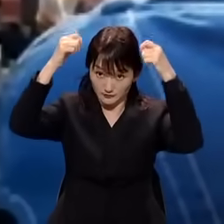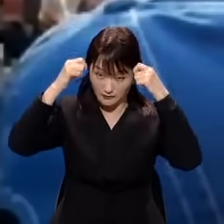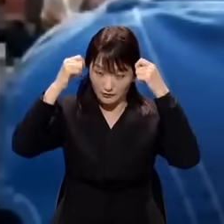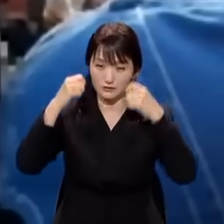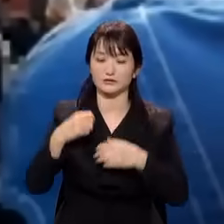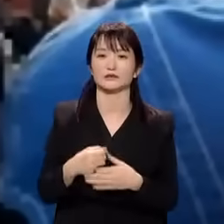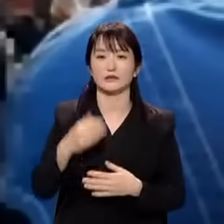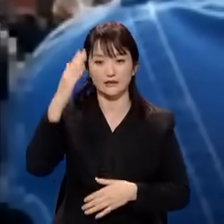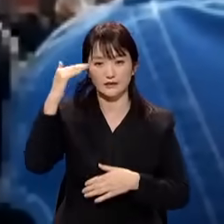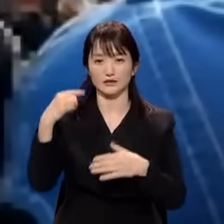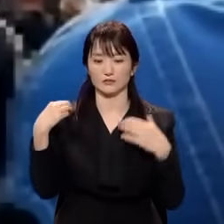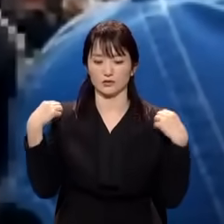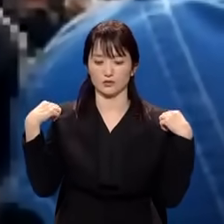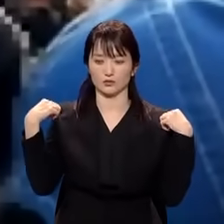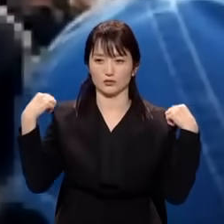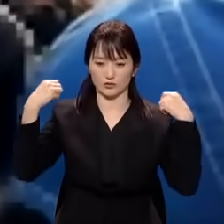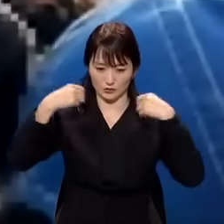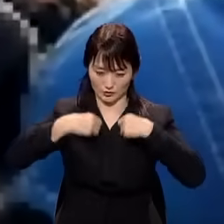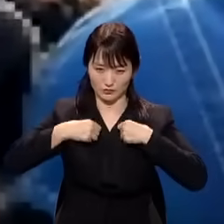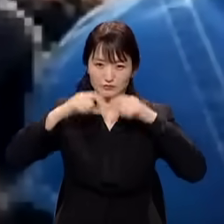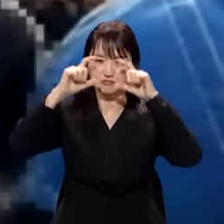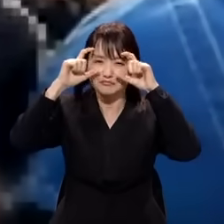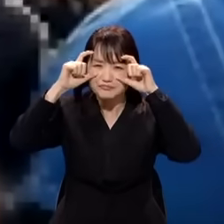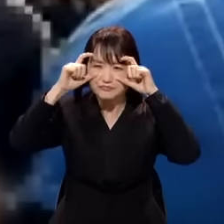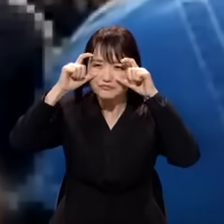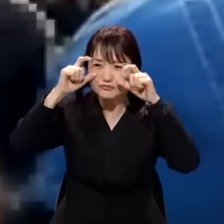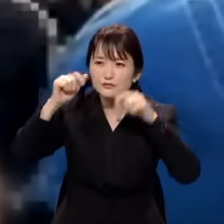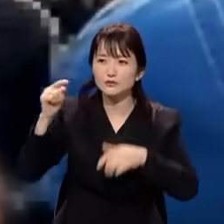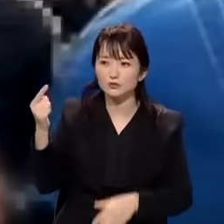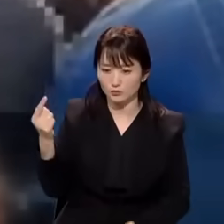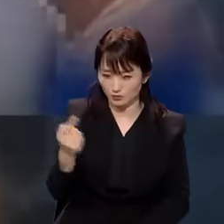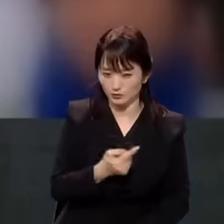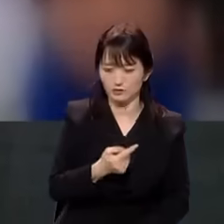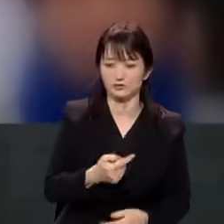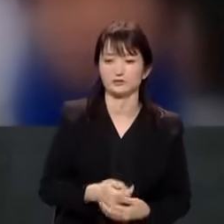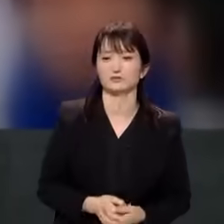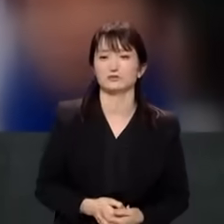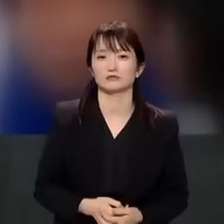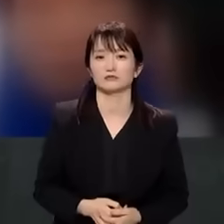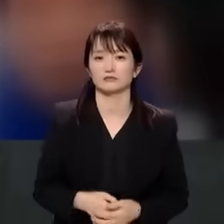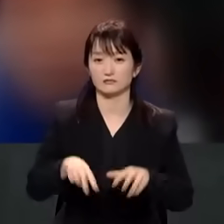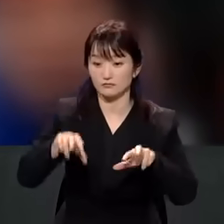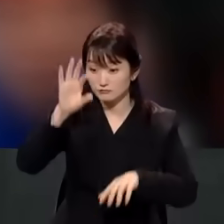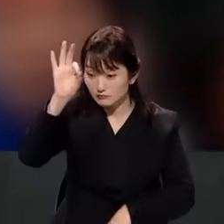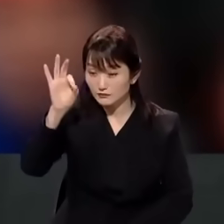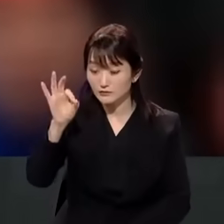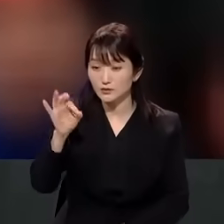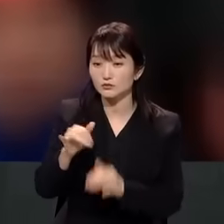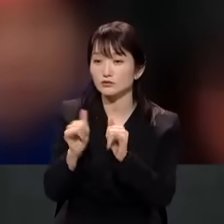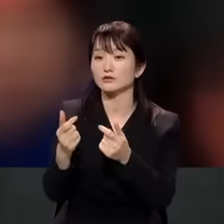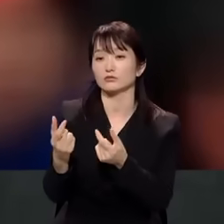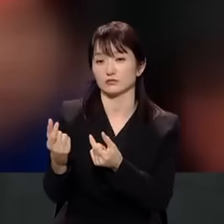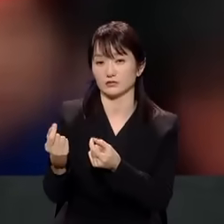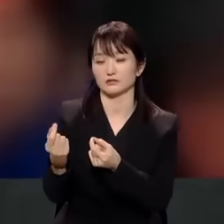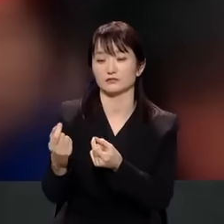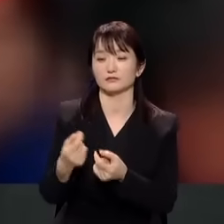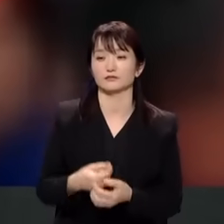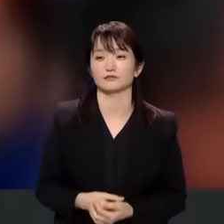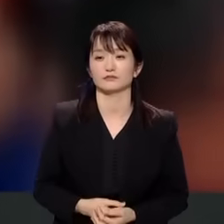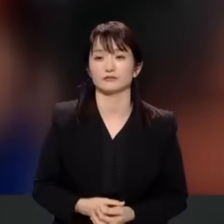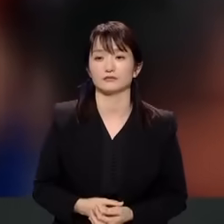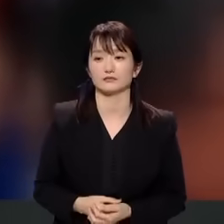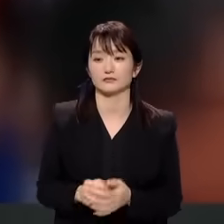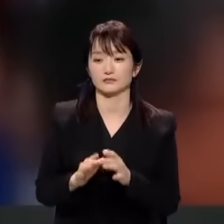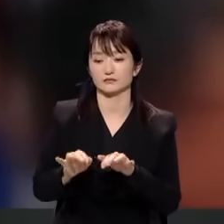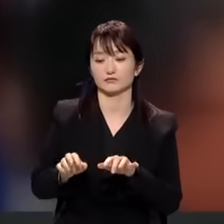옷을 입고 그렇게 안경 쓰고 나타났다라는 겁니다. 지금 딱 봐도 같은 사람으로 추정이 되고 있고요. 이 누리꾼이